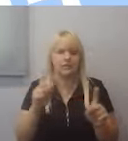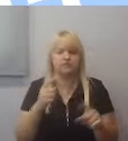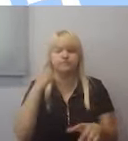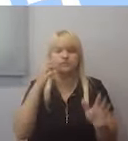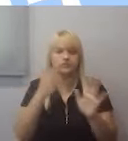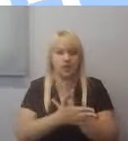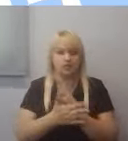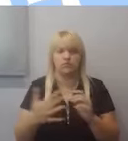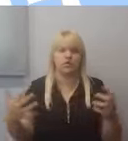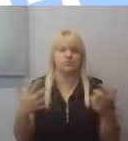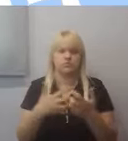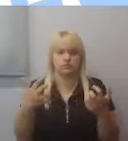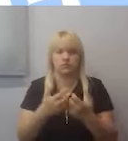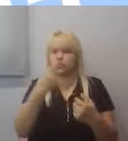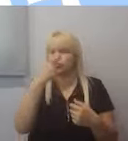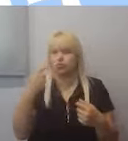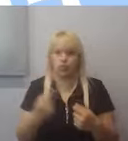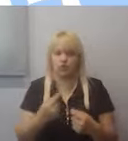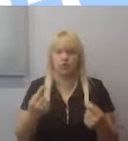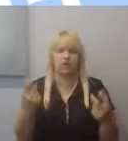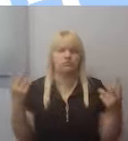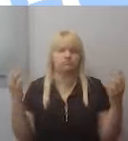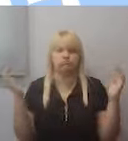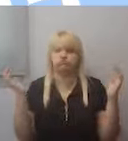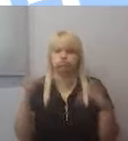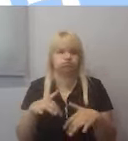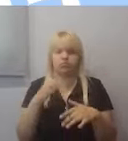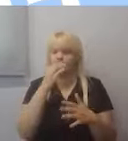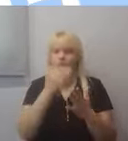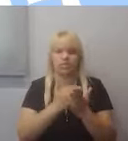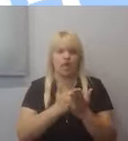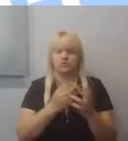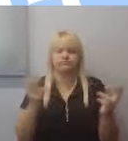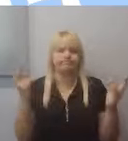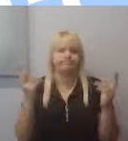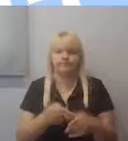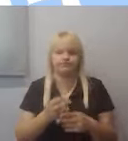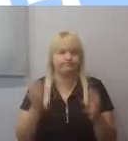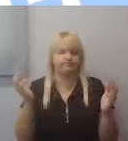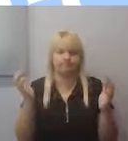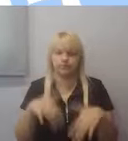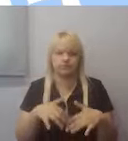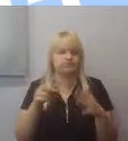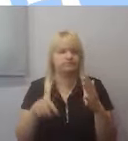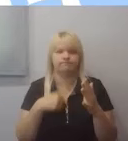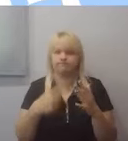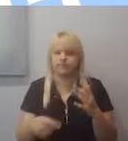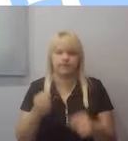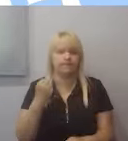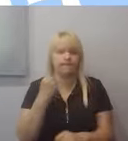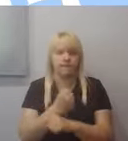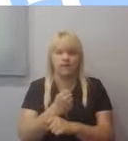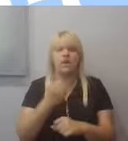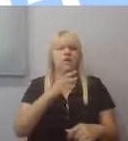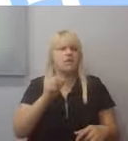visus noteikumus un tie ir skarbi tāpēc ir ļoti svarīgi atbildēt vai es zinu